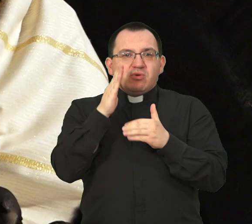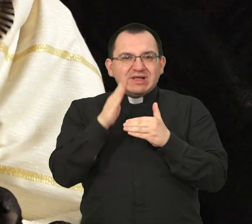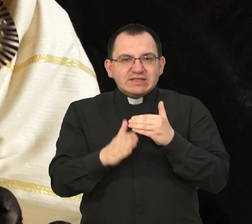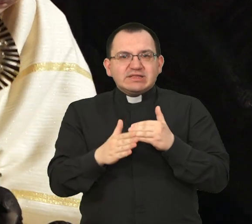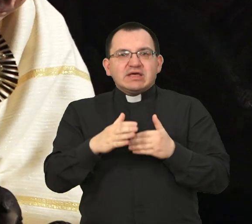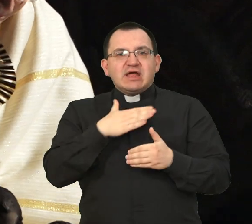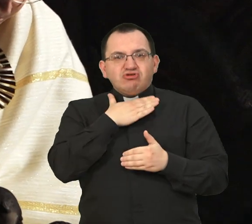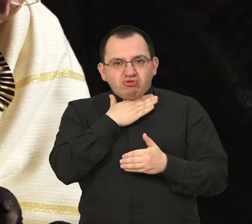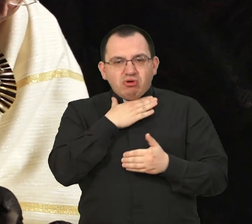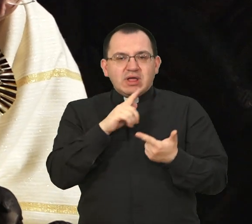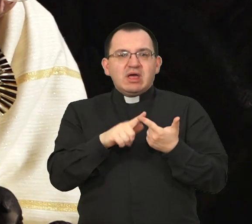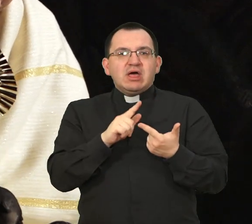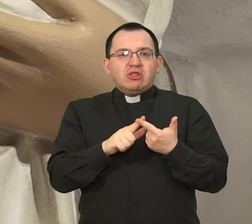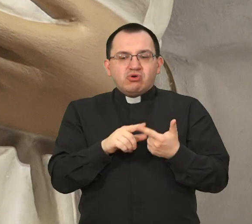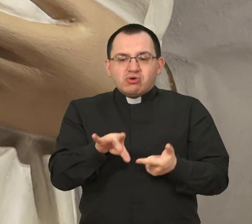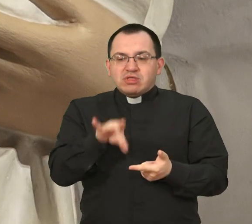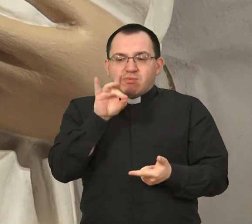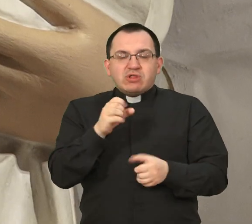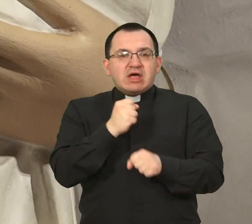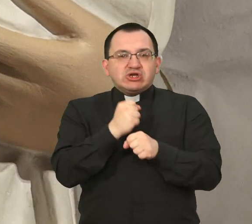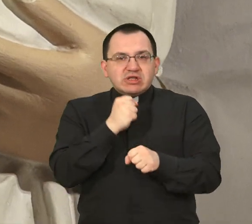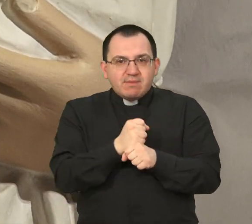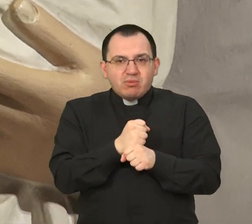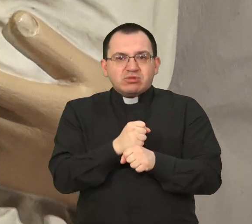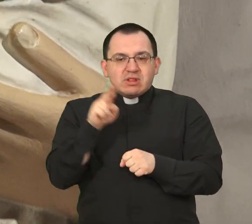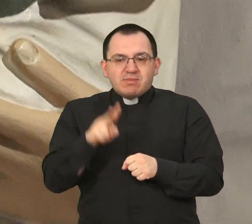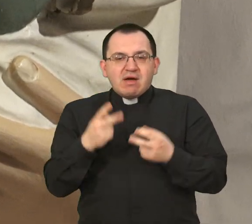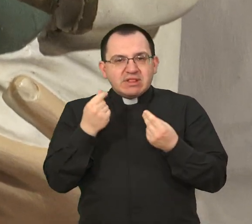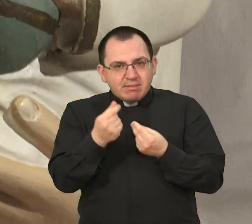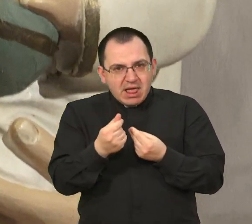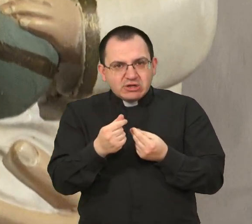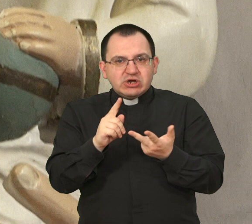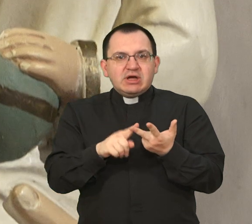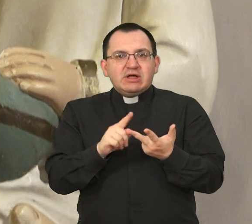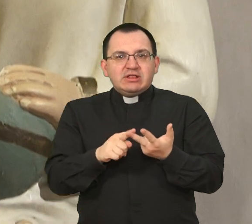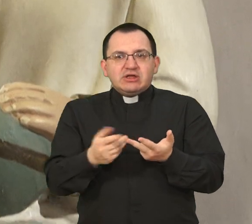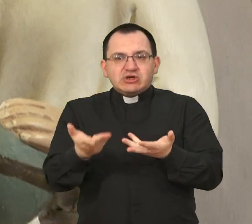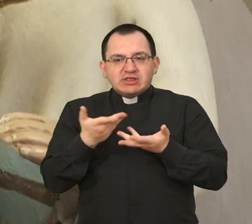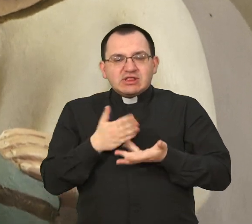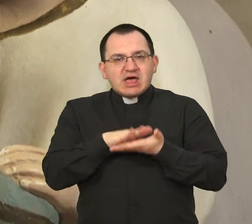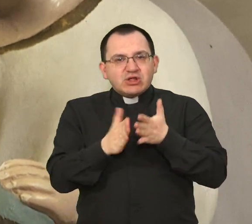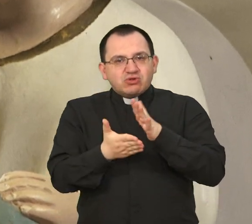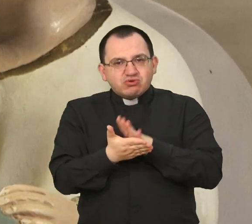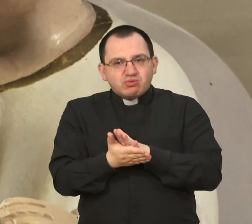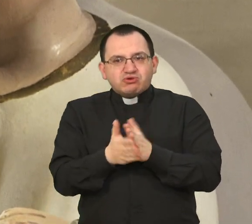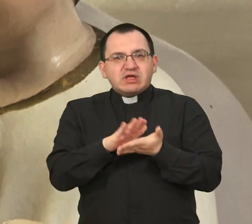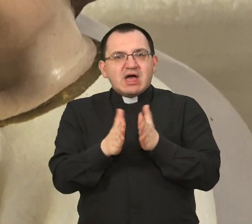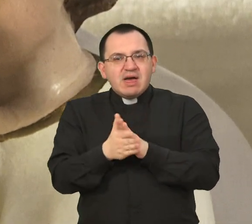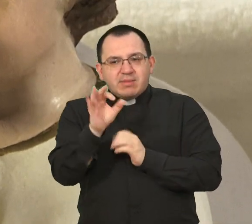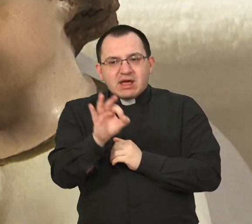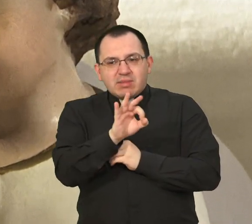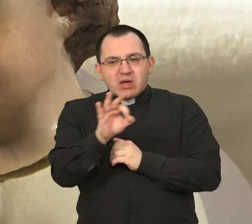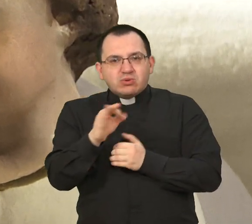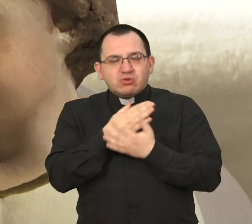školovanja djece i mladih, za pronalaženje radnog mjesta i pravednu plaću, za dar bračnog partnera i brak blagoslovljene